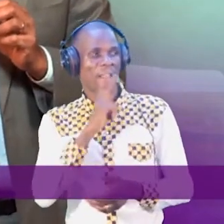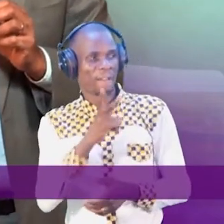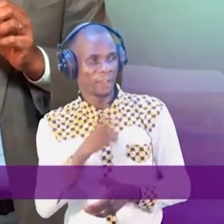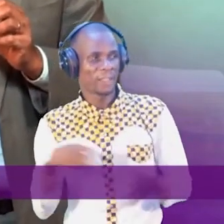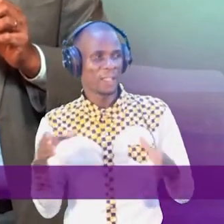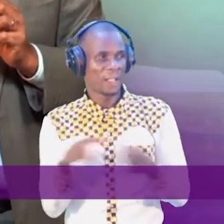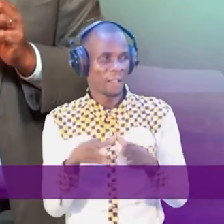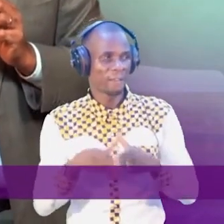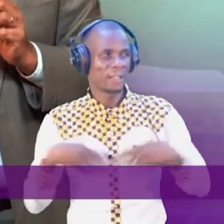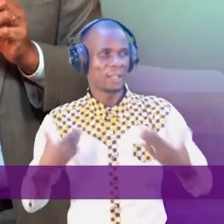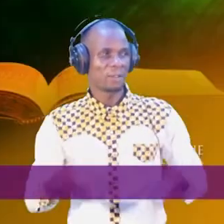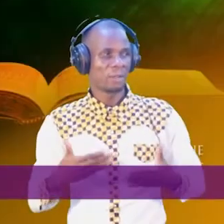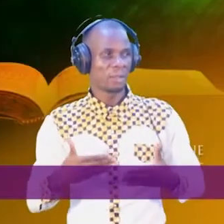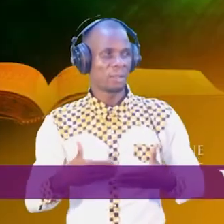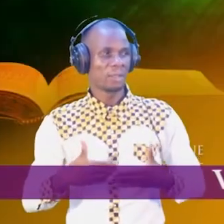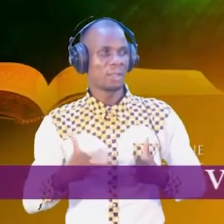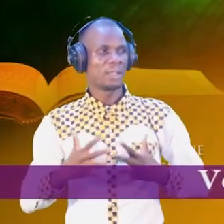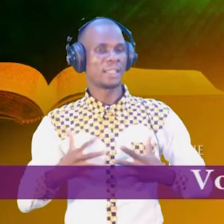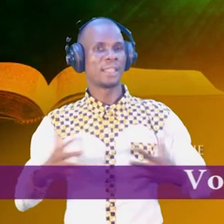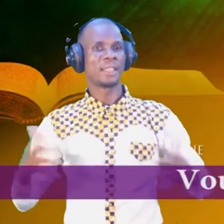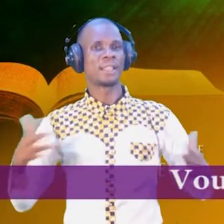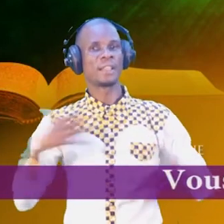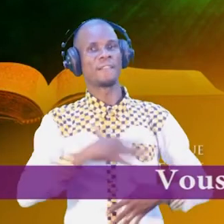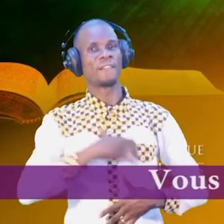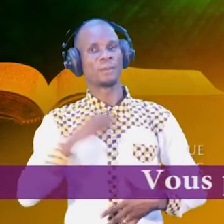korban abatimote a yambo, mokapo motobe tenya motoba.